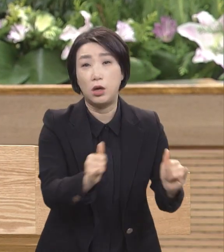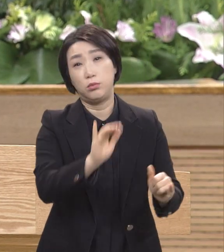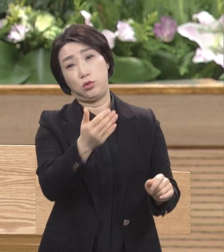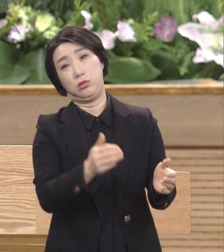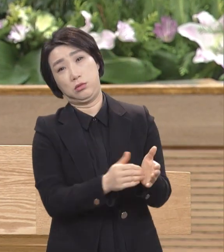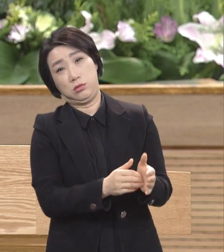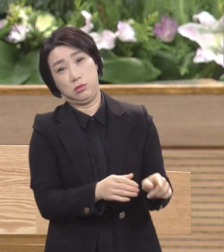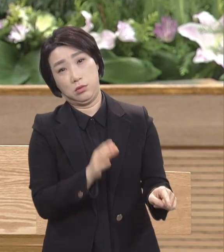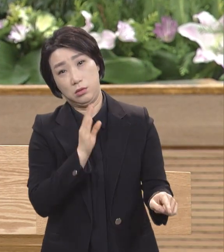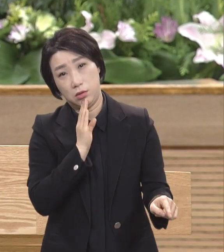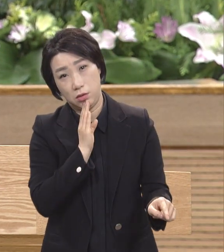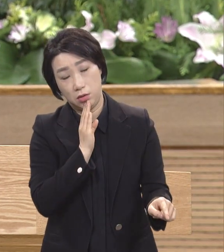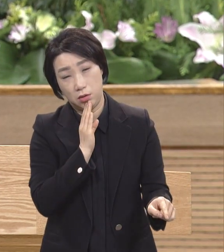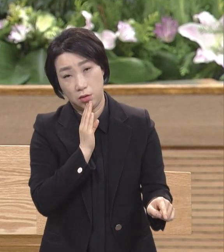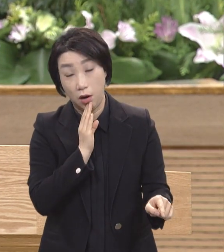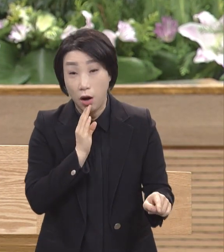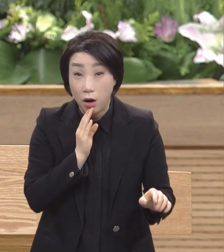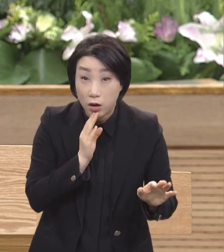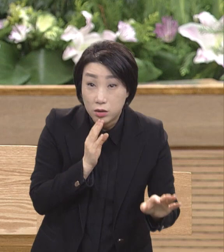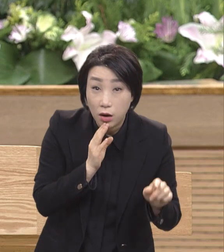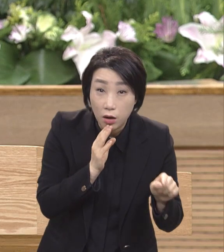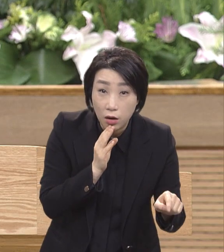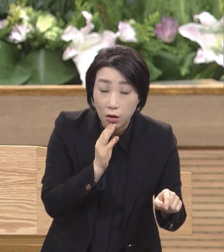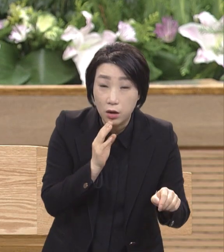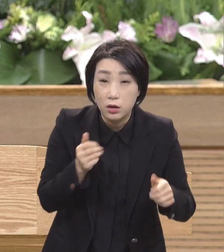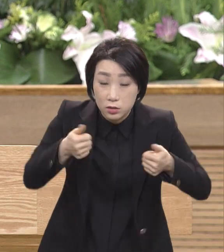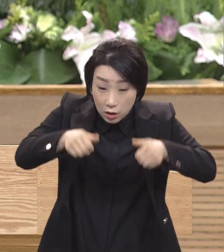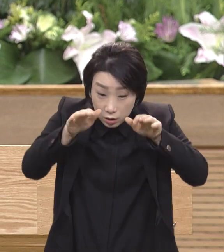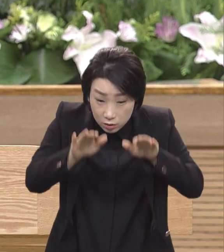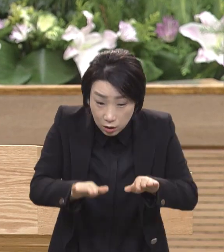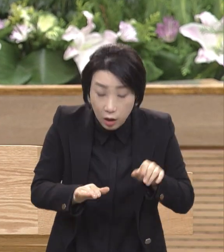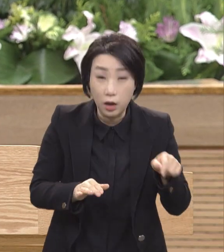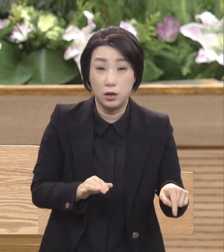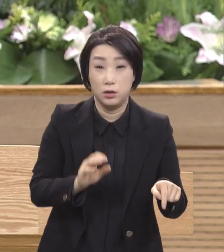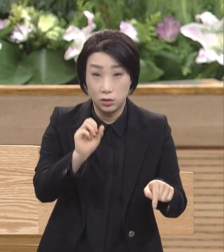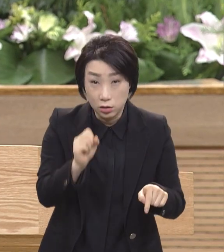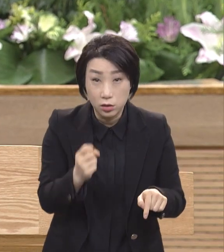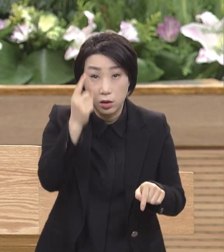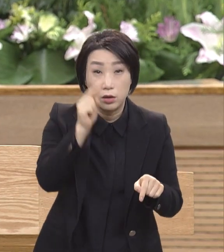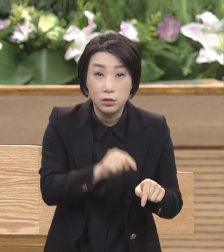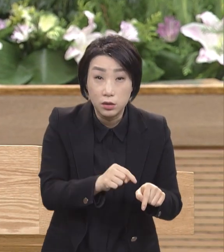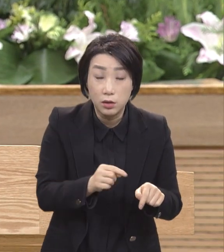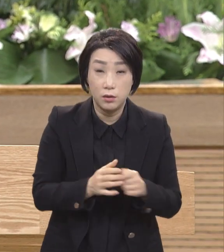거지. 그러니까 제사라는 걸 통해서